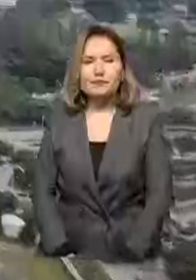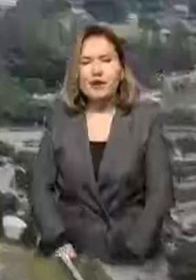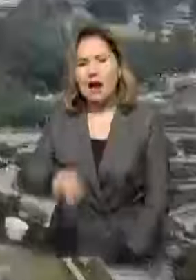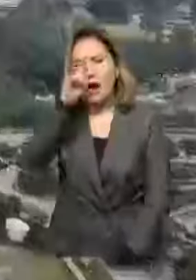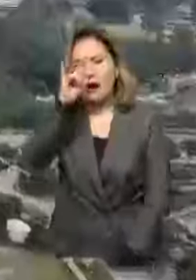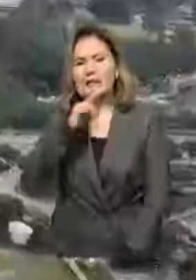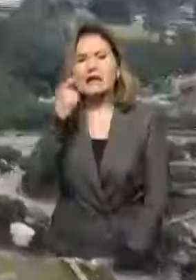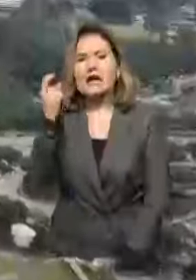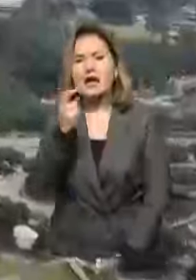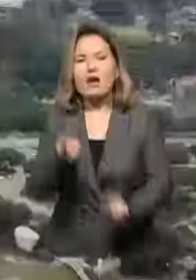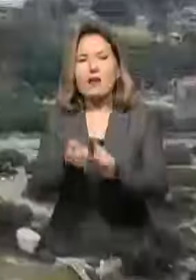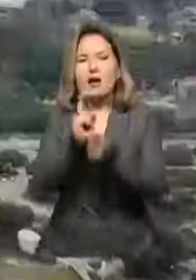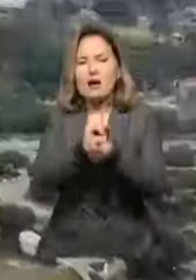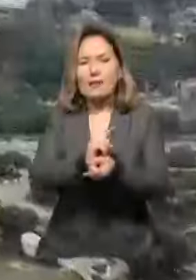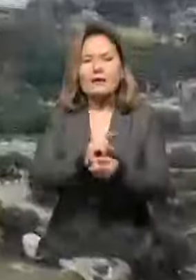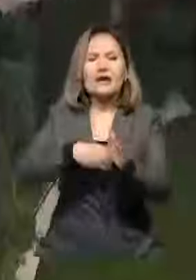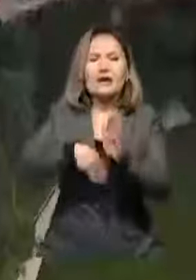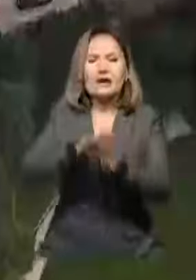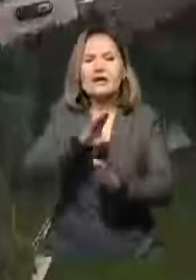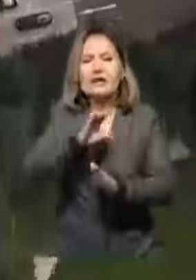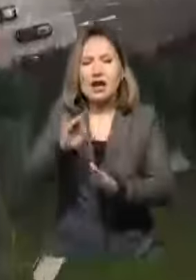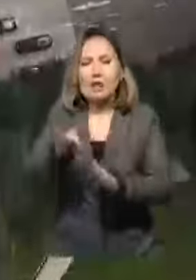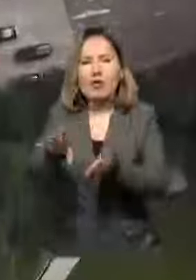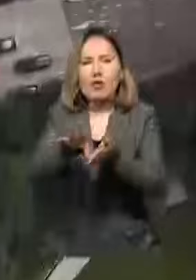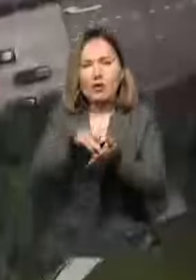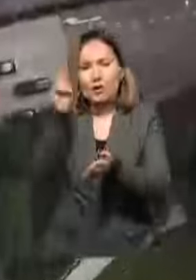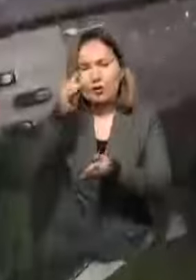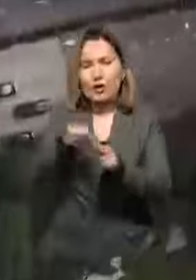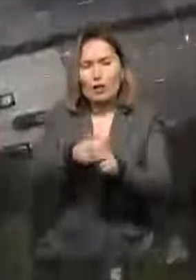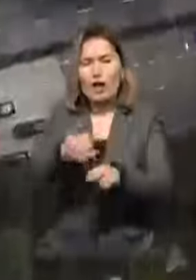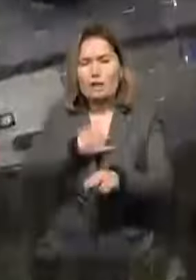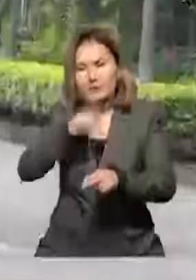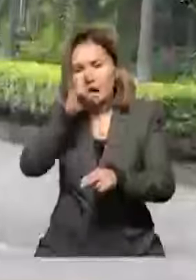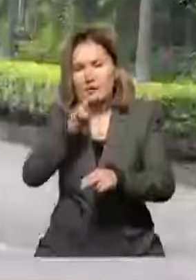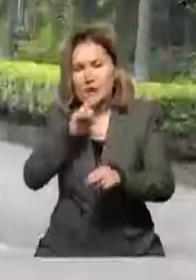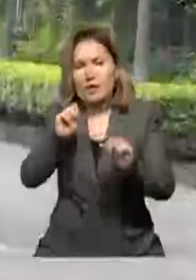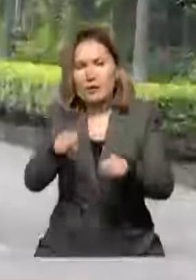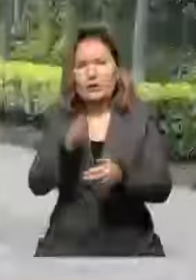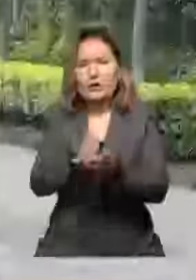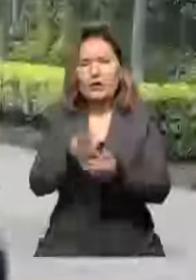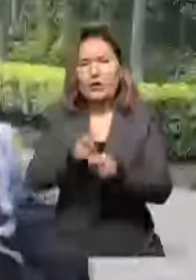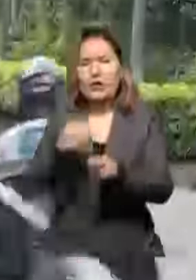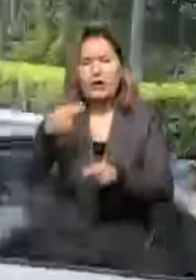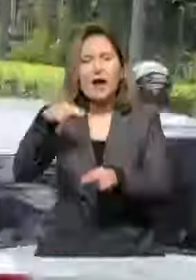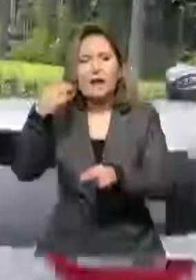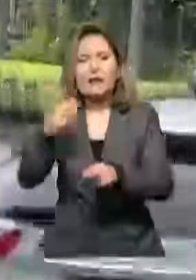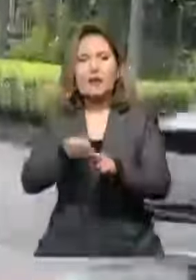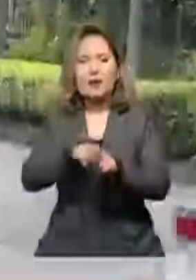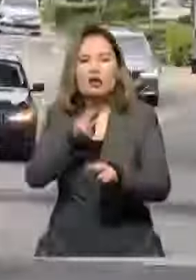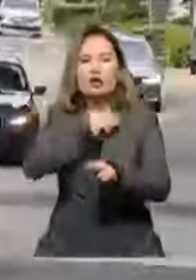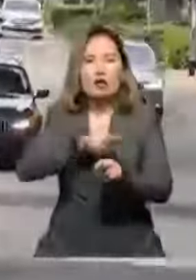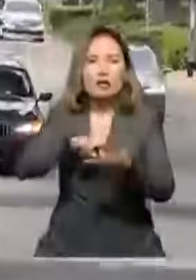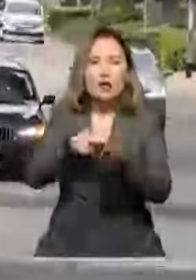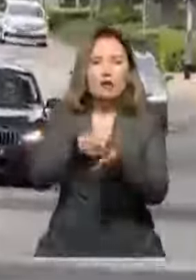Қазақстан экономикалық реформаларын Сингапур стилінде жүргізетінелі. Бізде мол мүмкіндікті ұсыналамыз. Осылай деген президент саладағы жетістіктерді жіпке